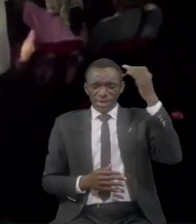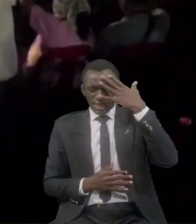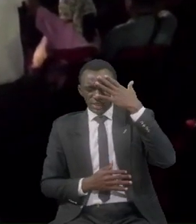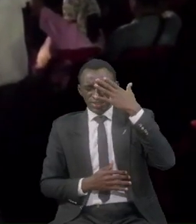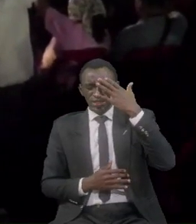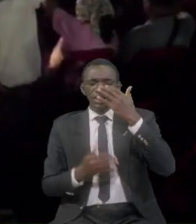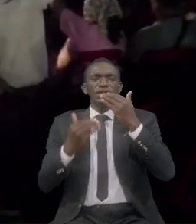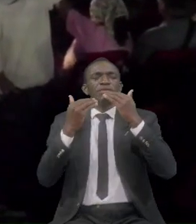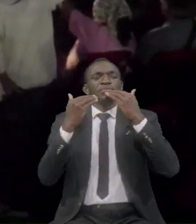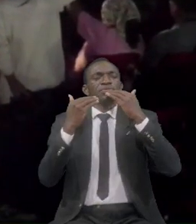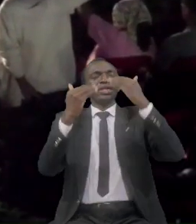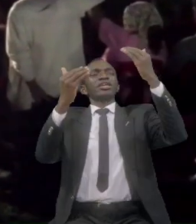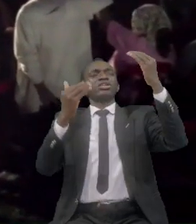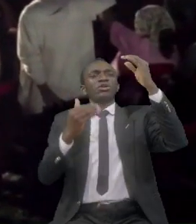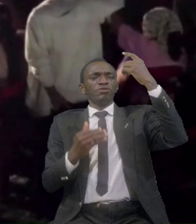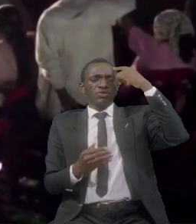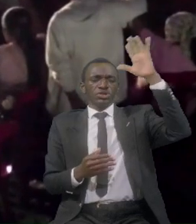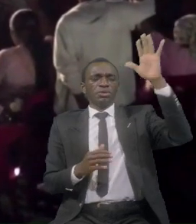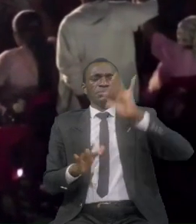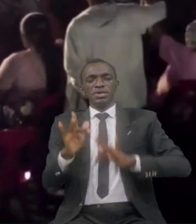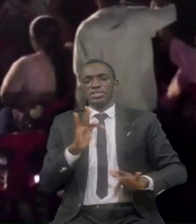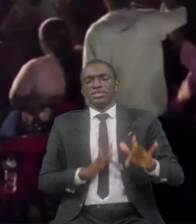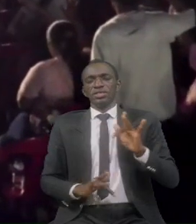your mercy. Salamat sa imong kaluoy.